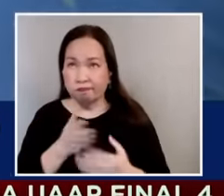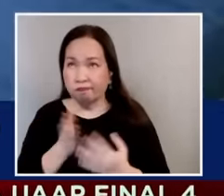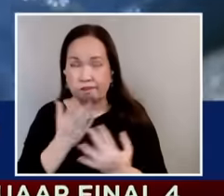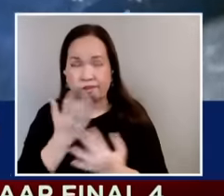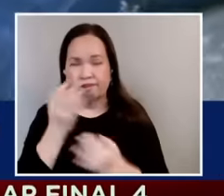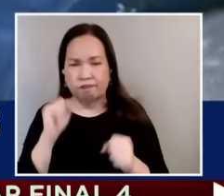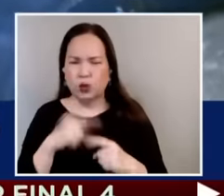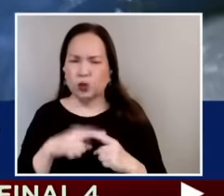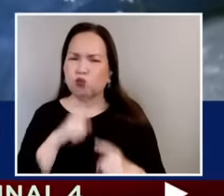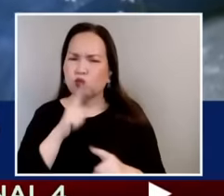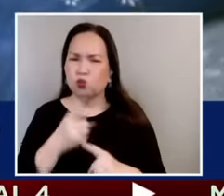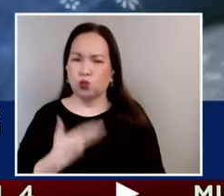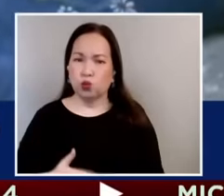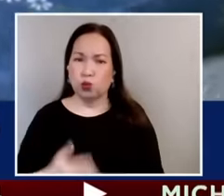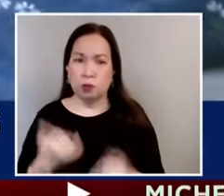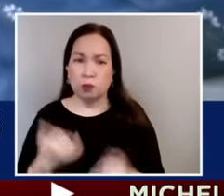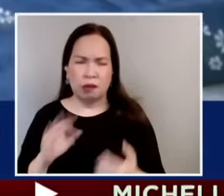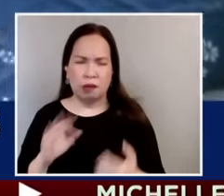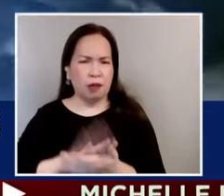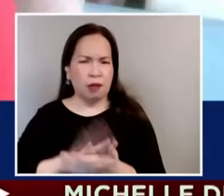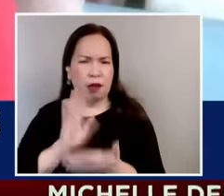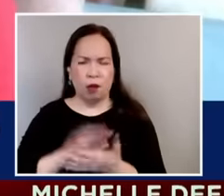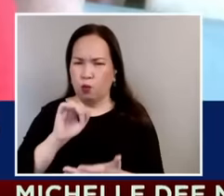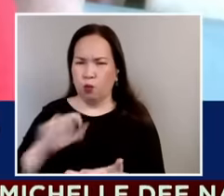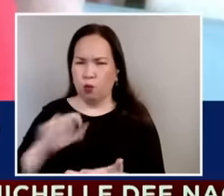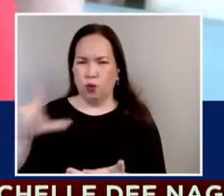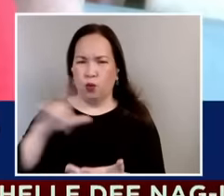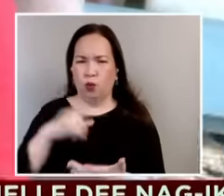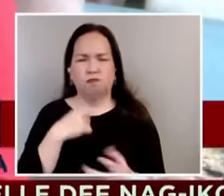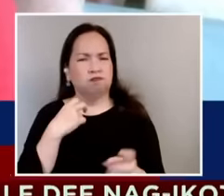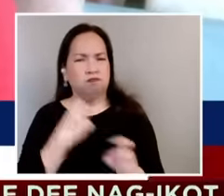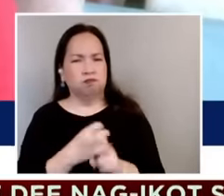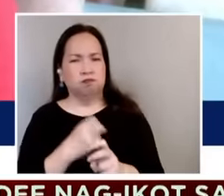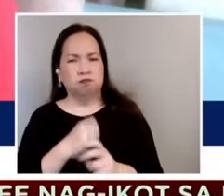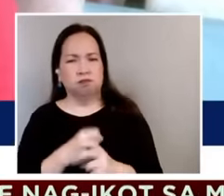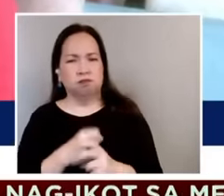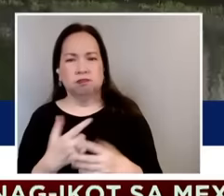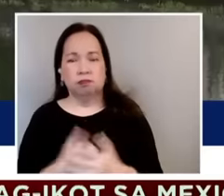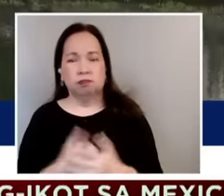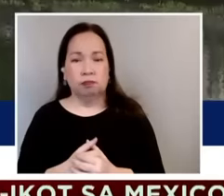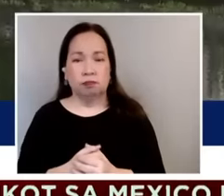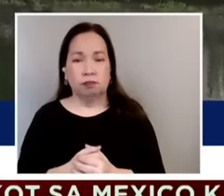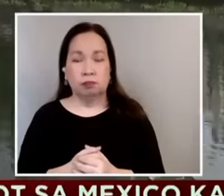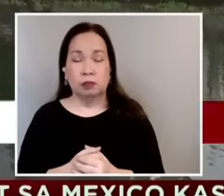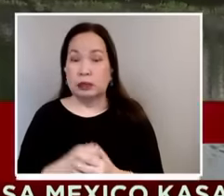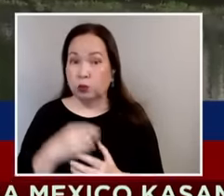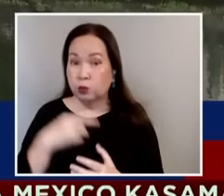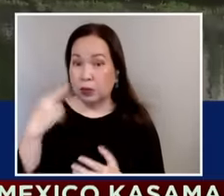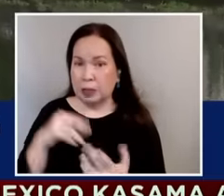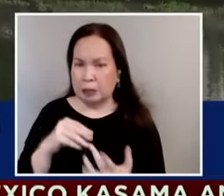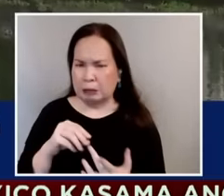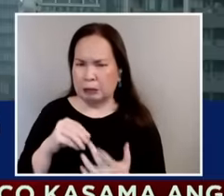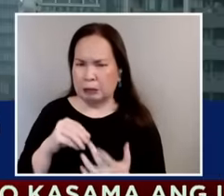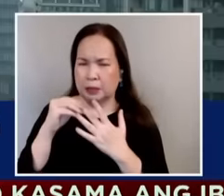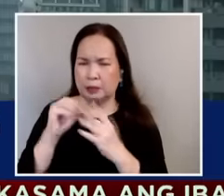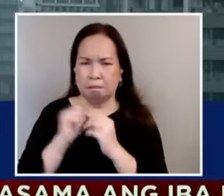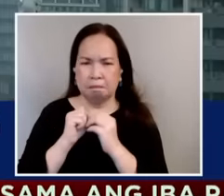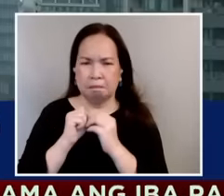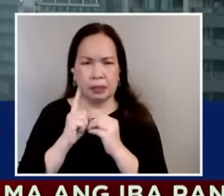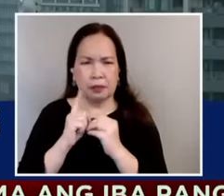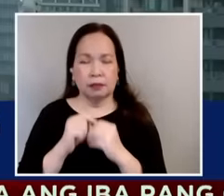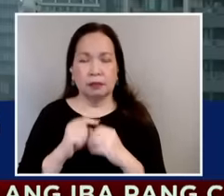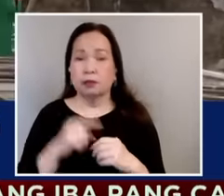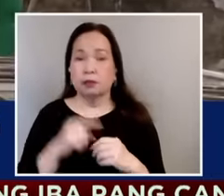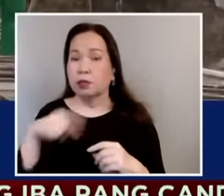panahon ngayon, sobrang mahal yung bilihin. Mahirap talaga. Tumataas na po yung ano, lalo na yung bigas. Kung ang sitwasyon ng buong bansa